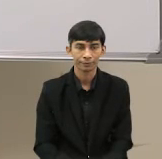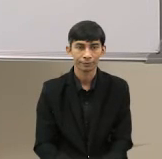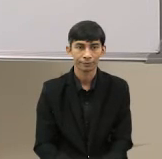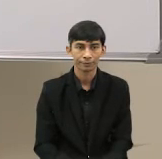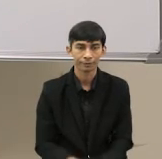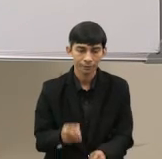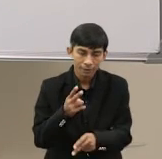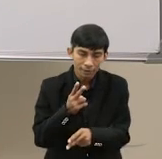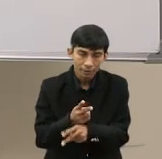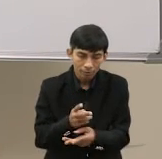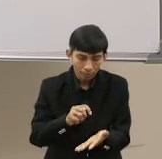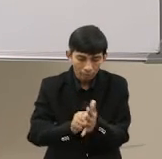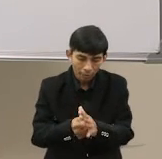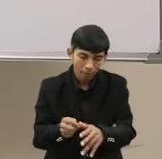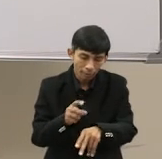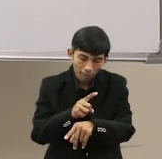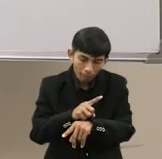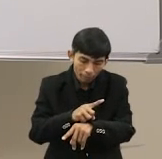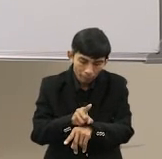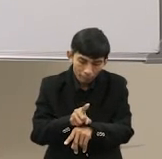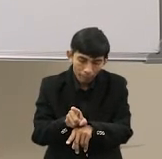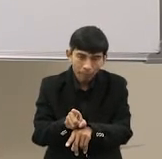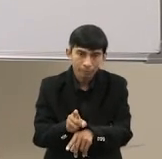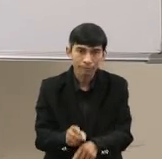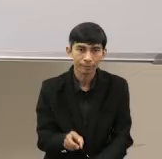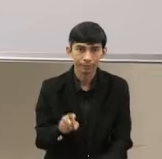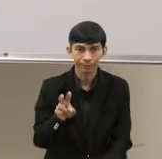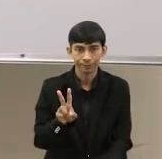nè cứ tục về chun pi nè ti nằm bay bằng cao chậm nào này